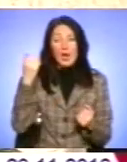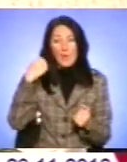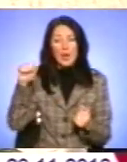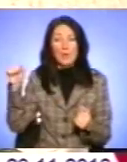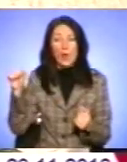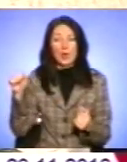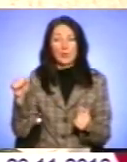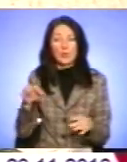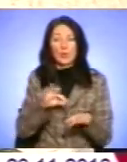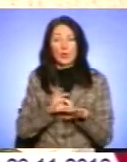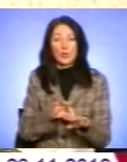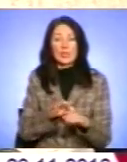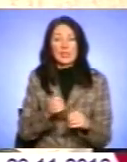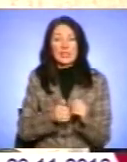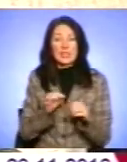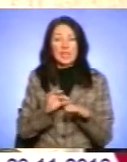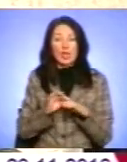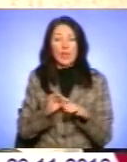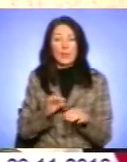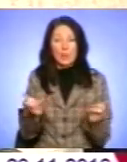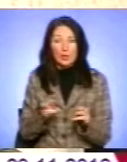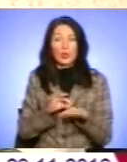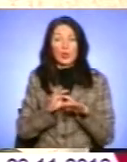частіше проводити такі